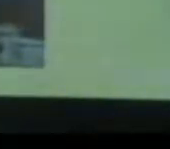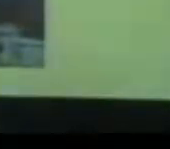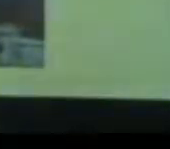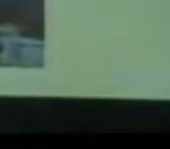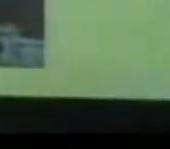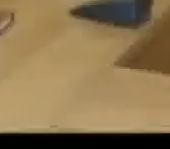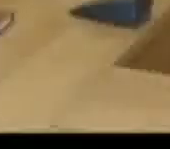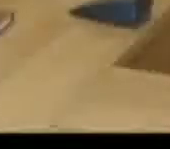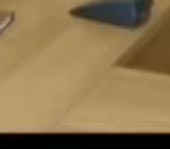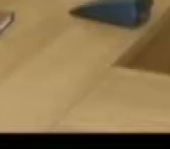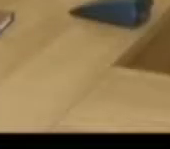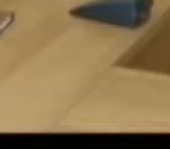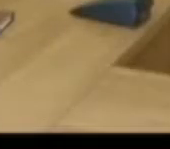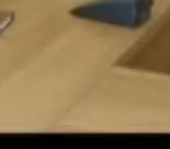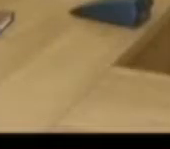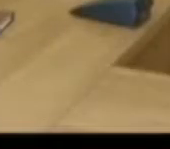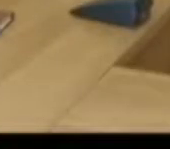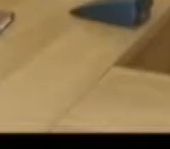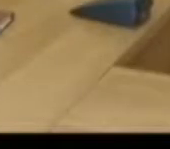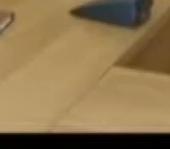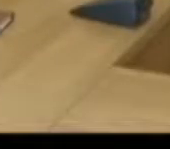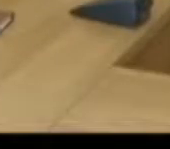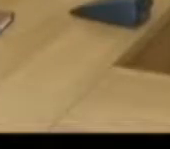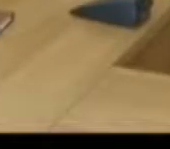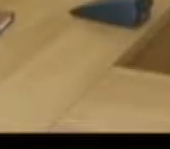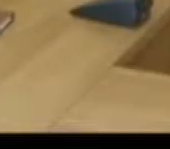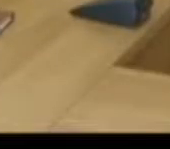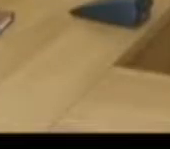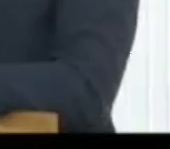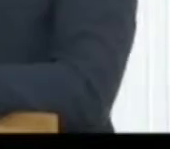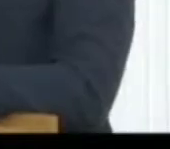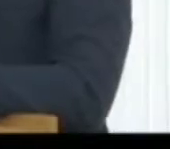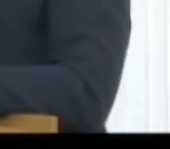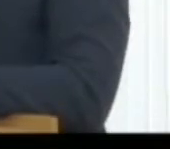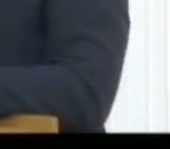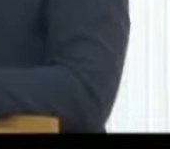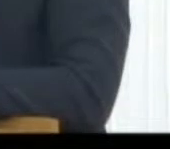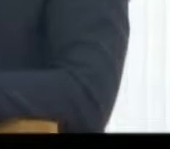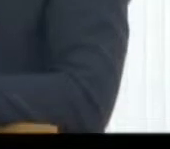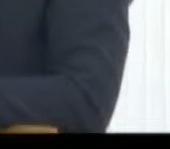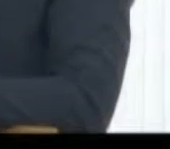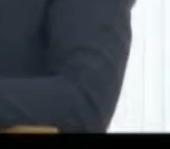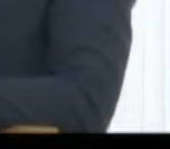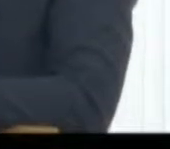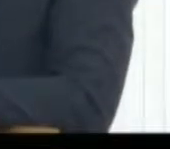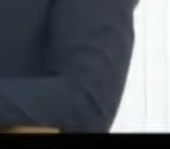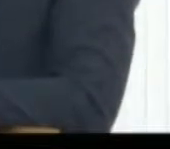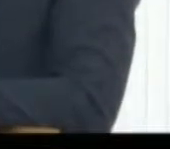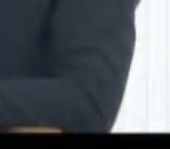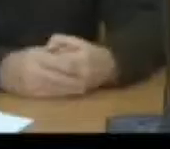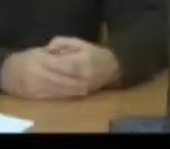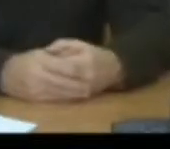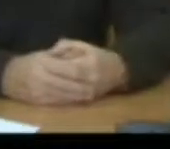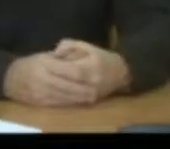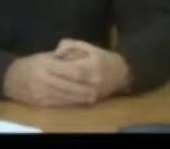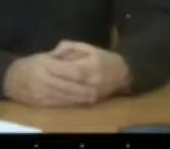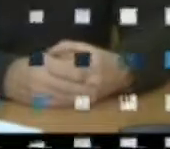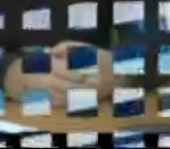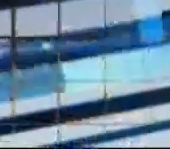Семейде аграрлық несие корпорациясының кеңсесі ашылды. Енді облыс орталығына бармай-ақ түрлі бағыт бойынша несие алуға болады.